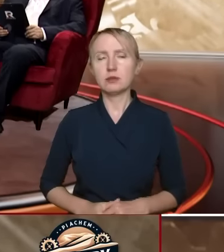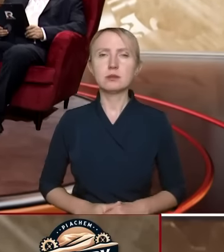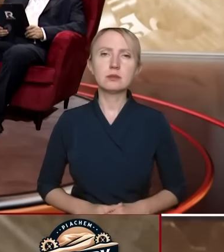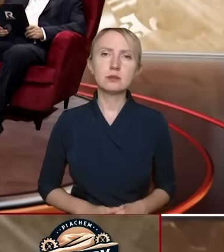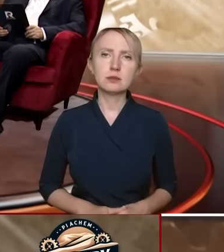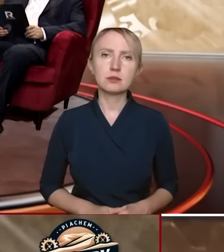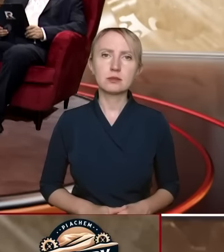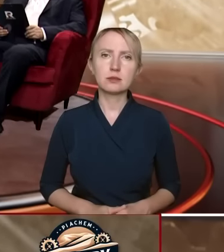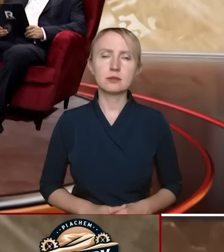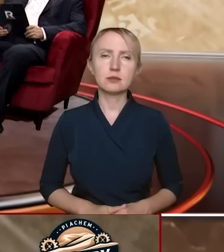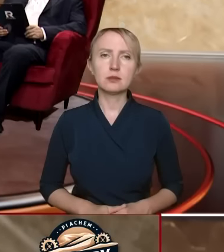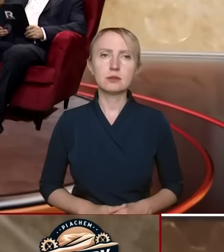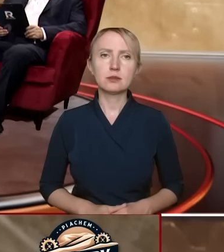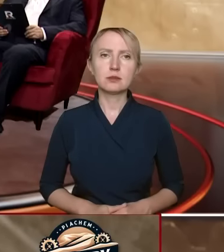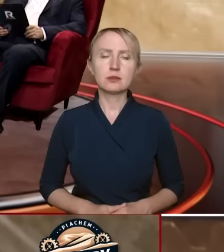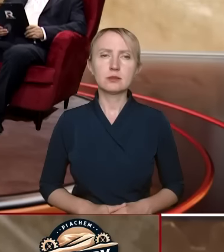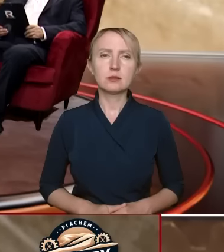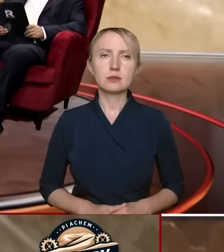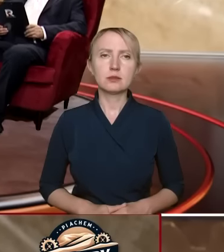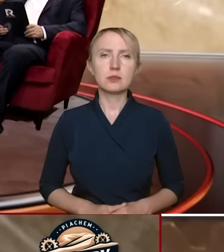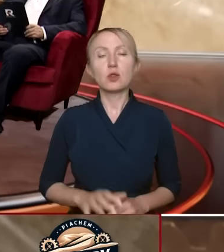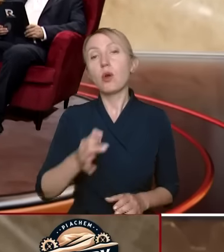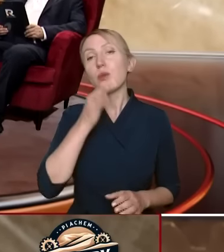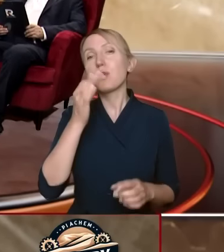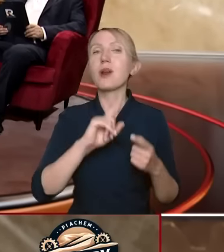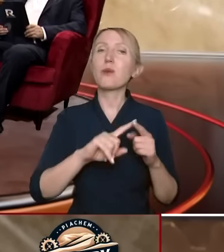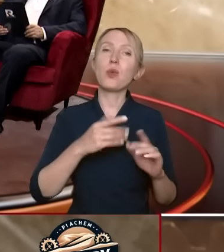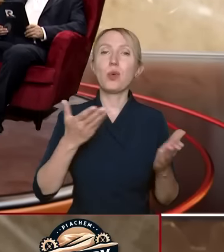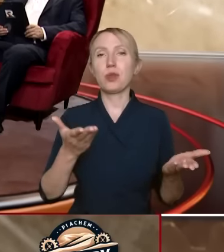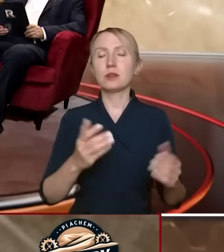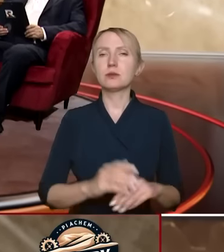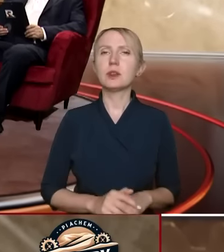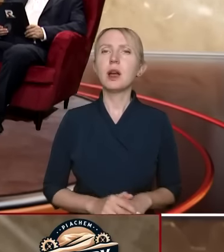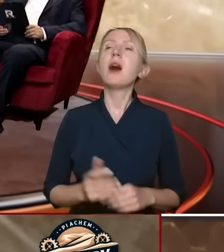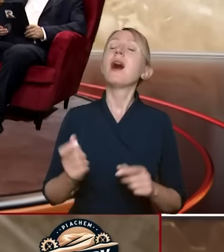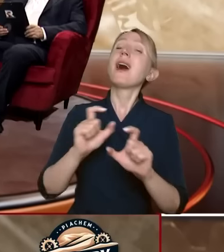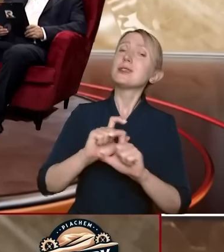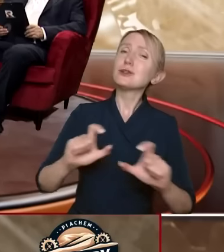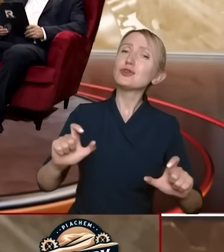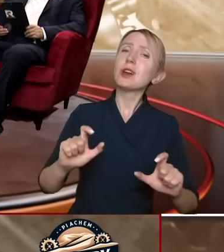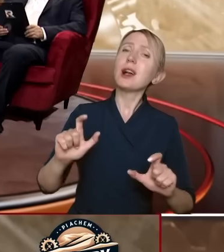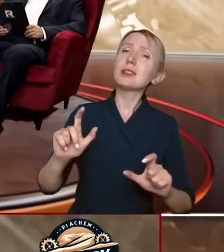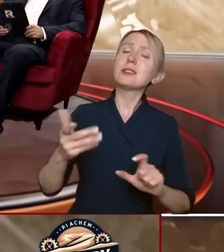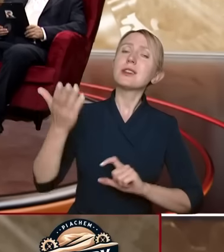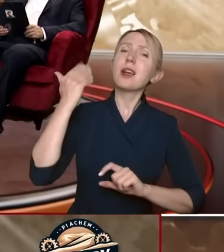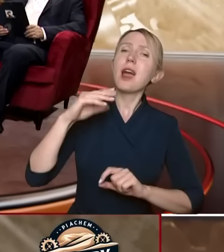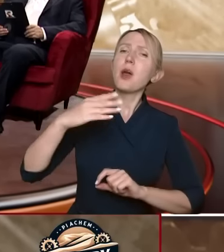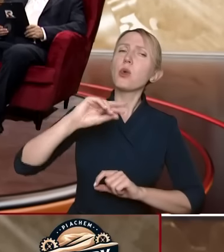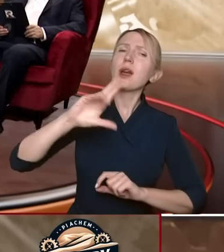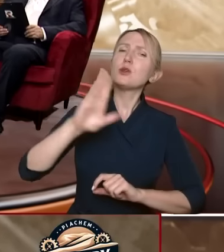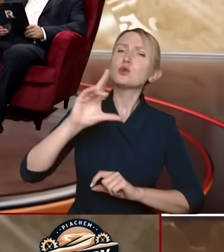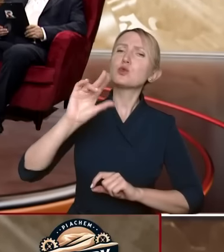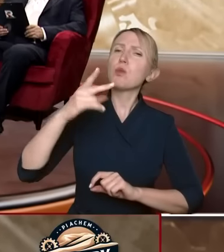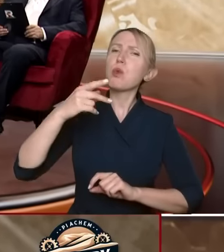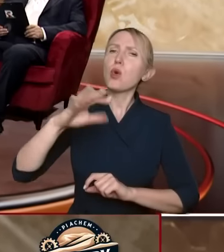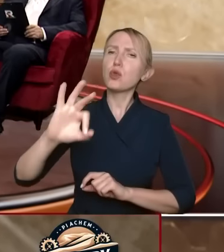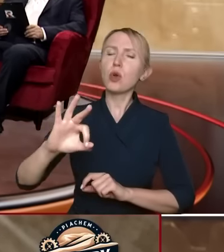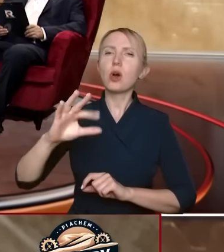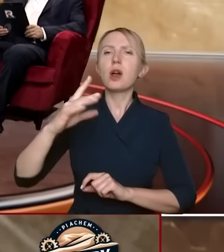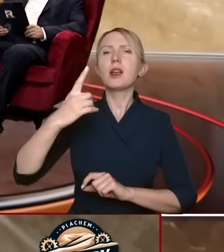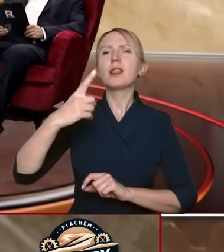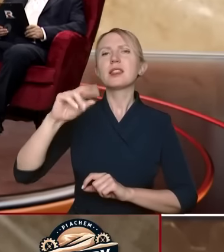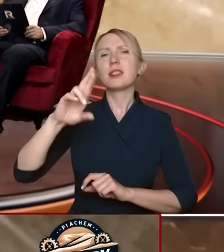było ich dopuścić i to jest ta poprawność polityczna. O, gdzie te czasy, kiedy to Eugeniusz Bodo jako drag queen śpiewał